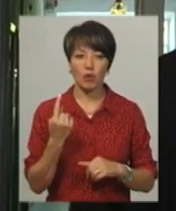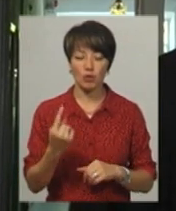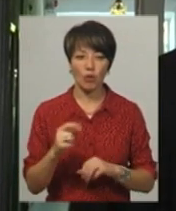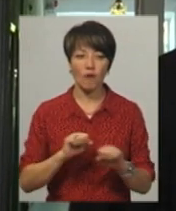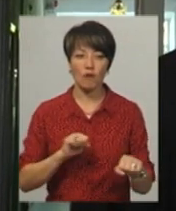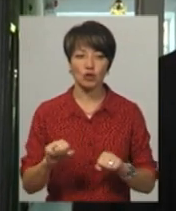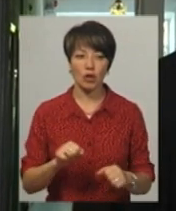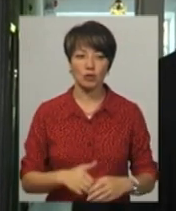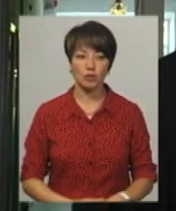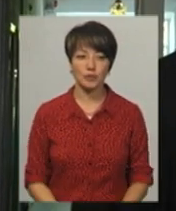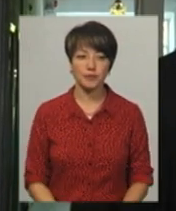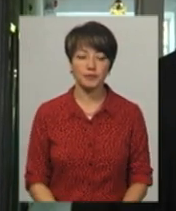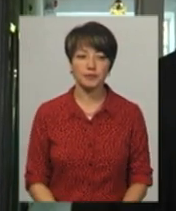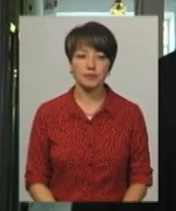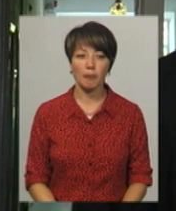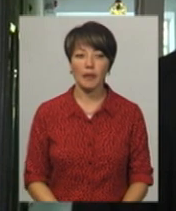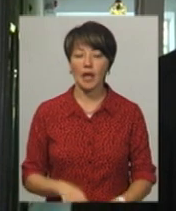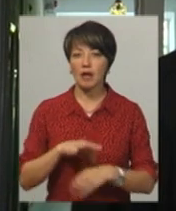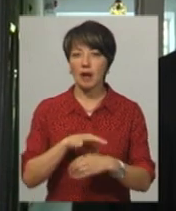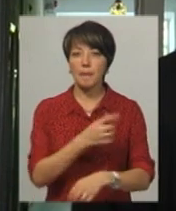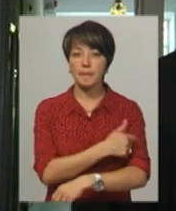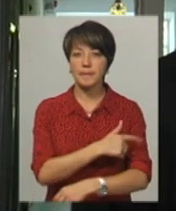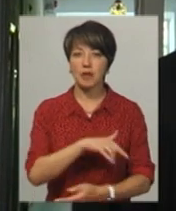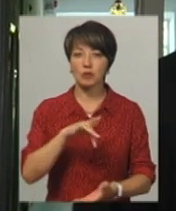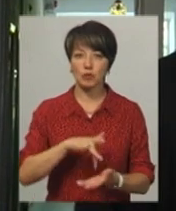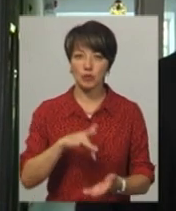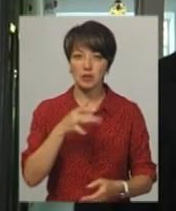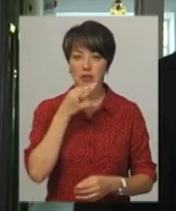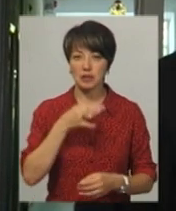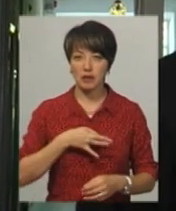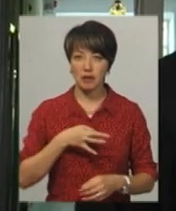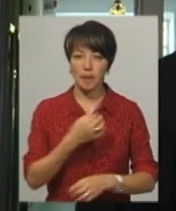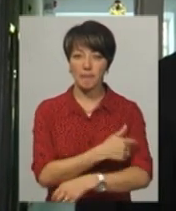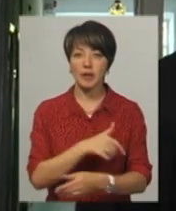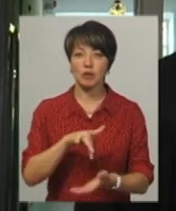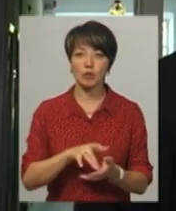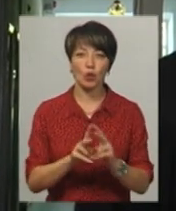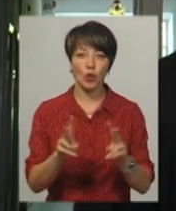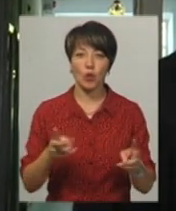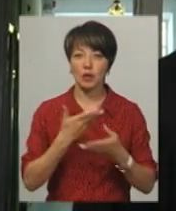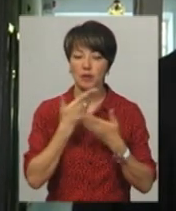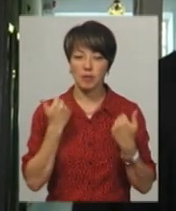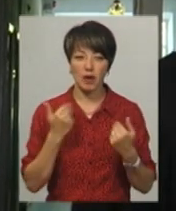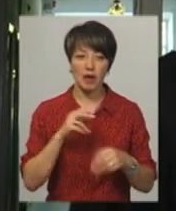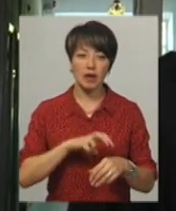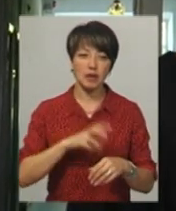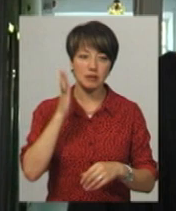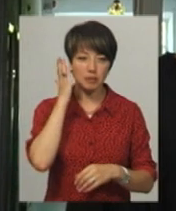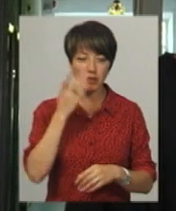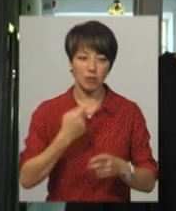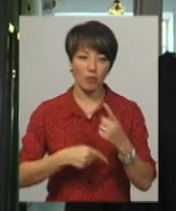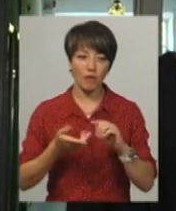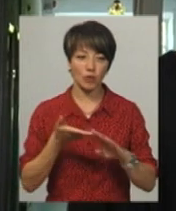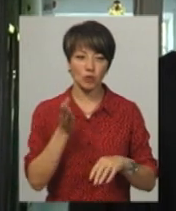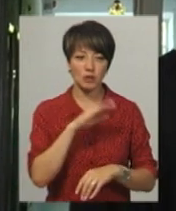вожатого. Вони нас відвели в медпункт. Наш вожатий сказав, що в медпункті нікого немає, або лікар спить, і ми